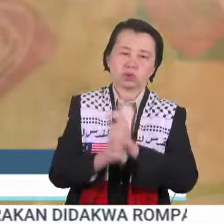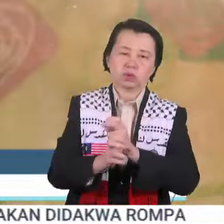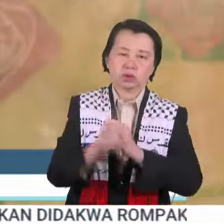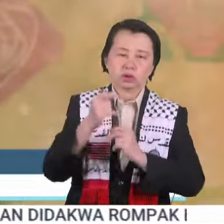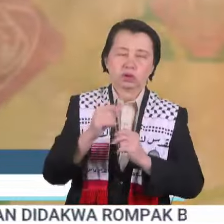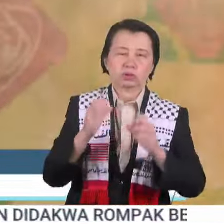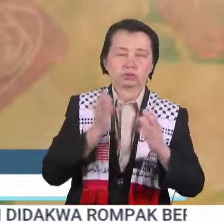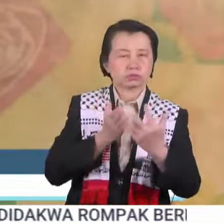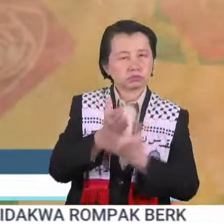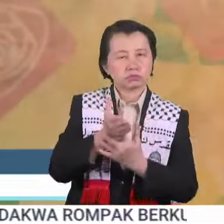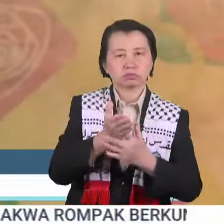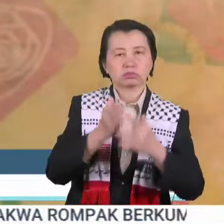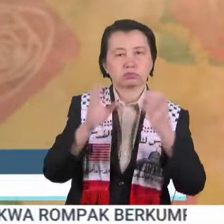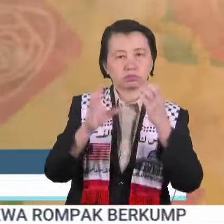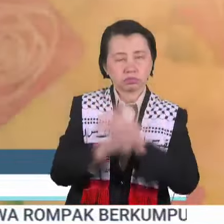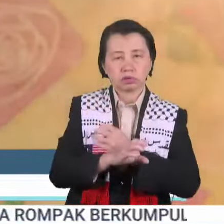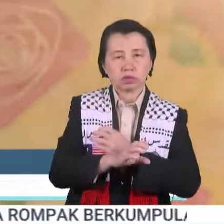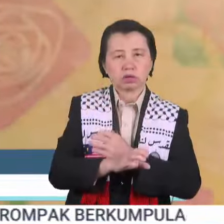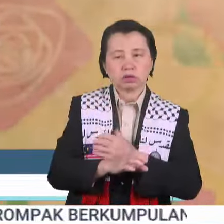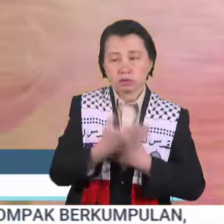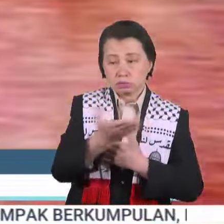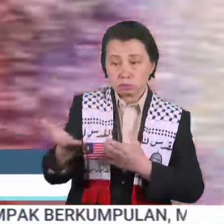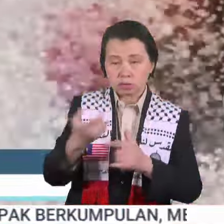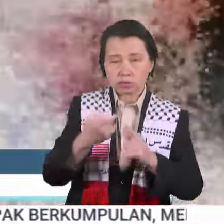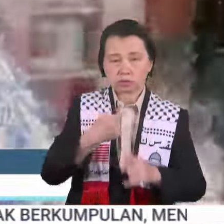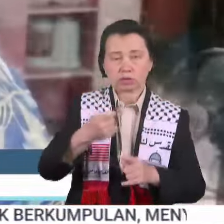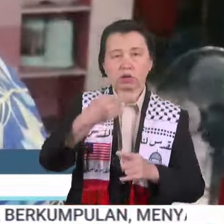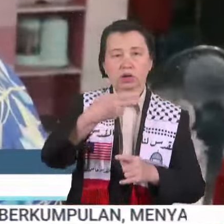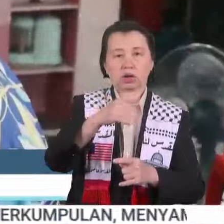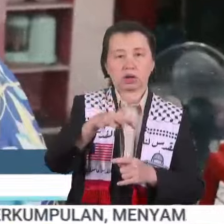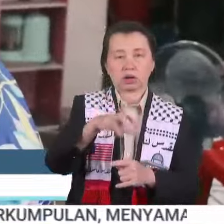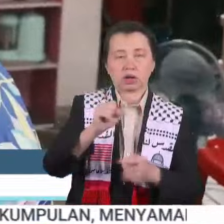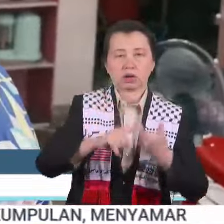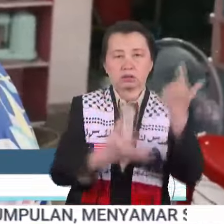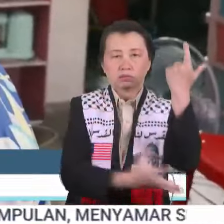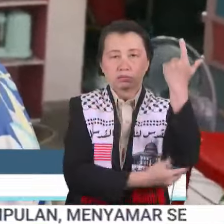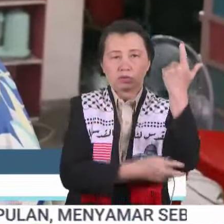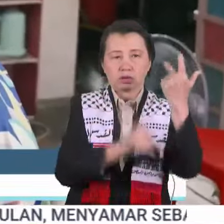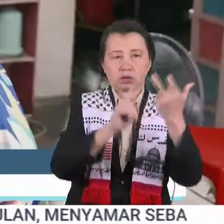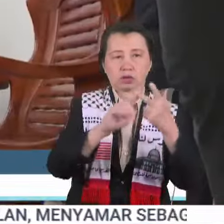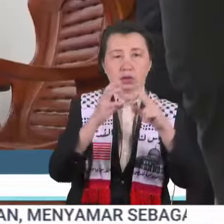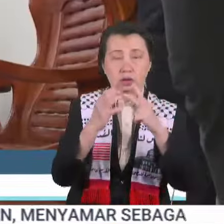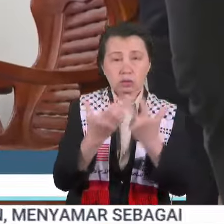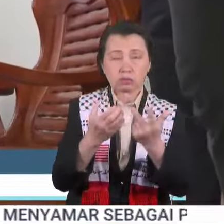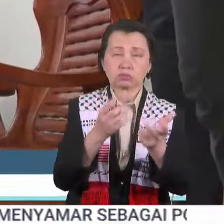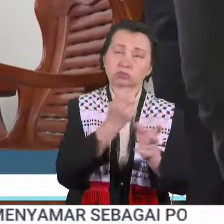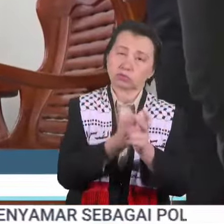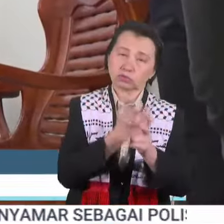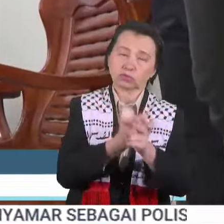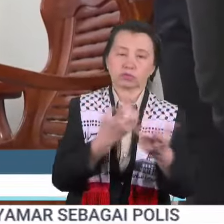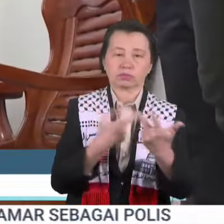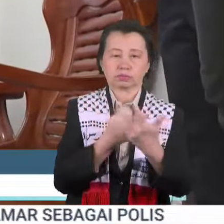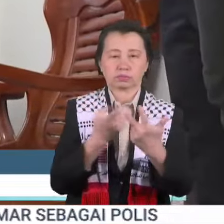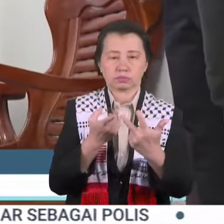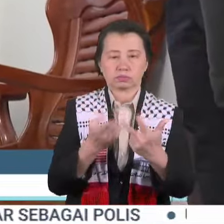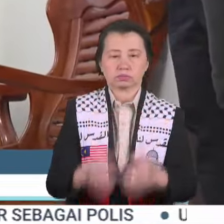cabaran hidup pada setiap episod. Mereka terdiri daripada hasnaf, fakir miskin dan golongan yang memerlukan.